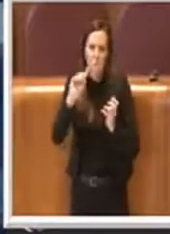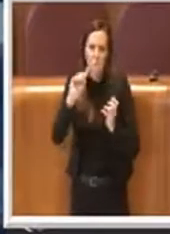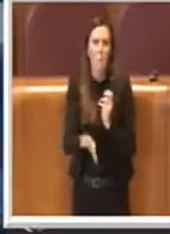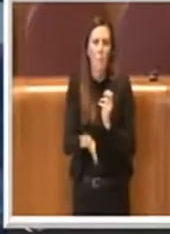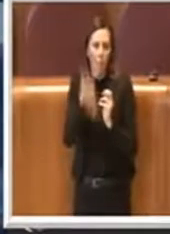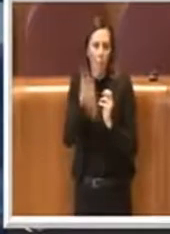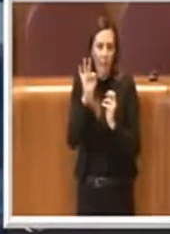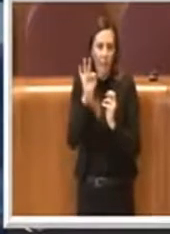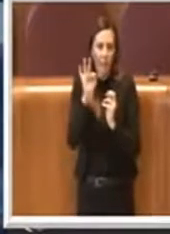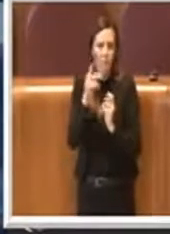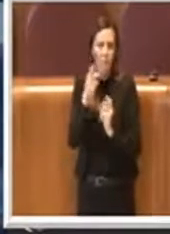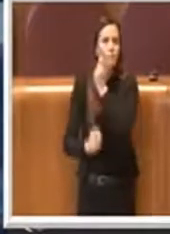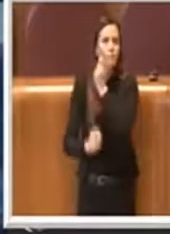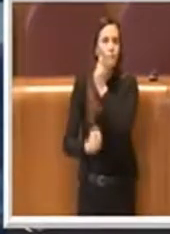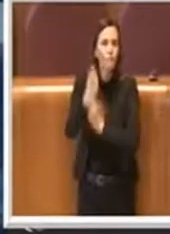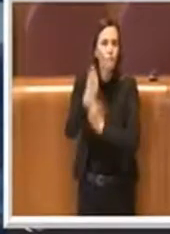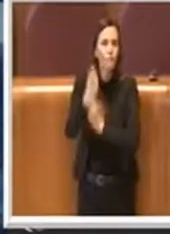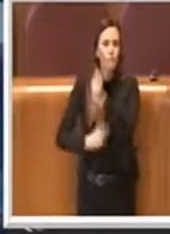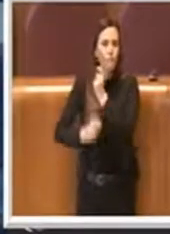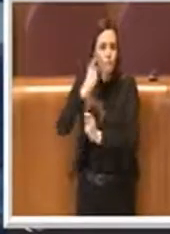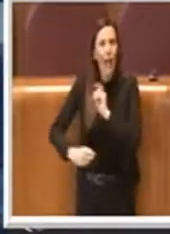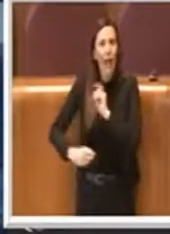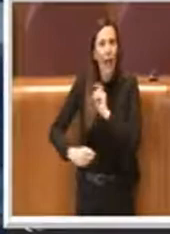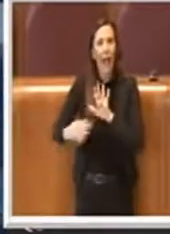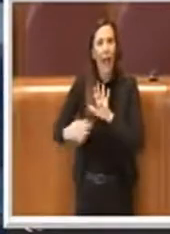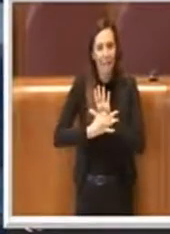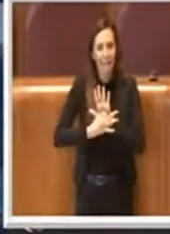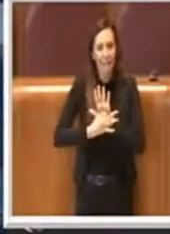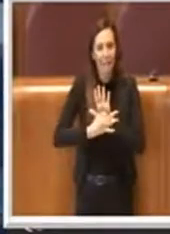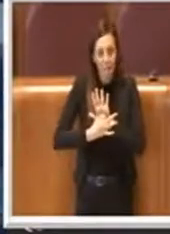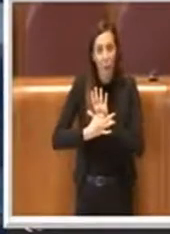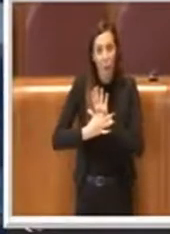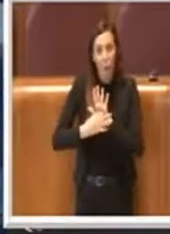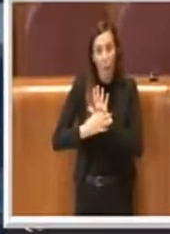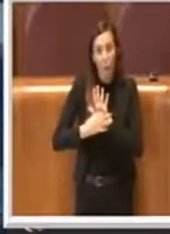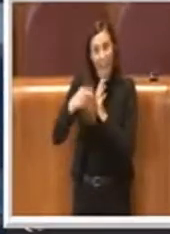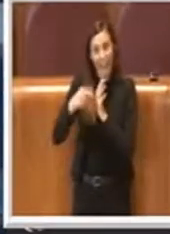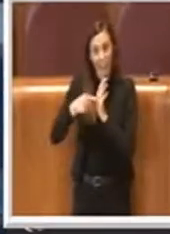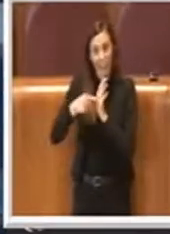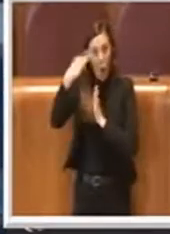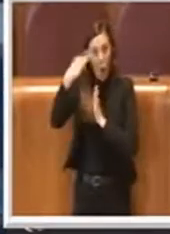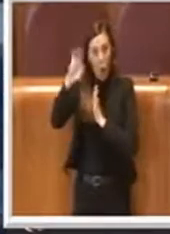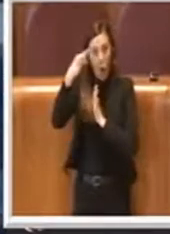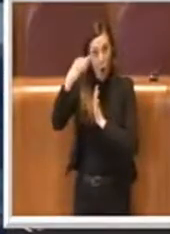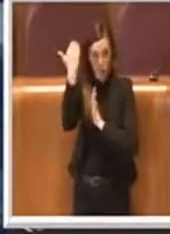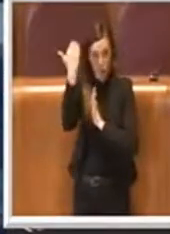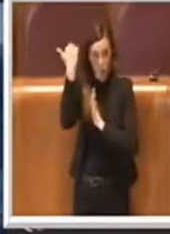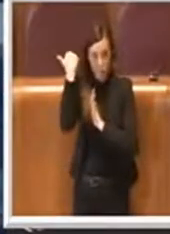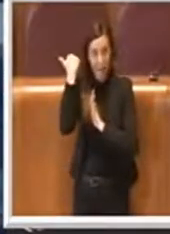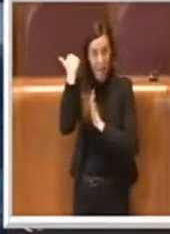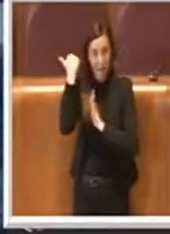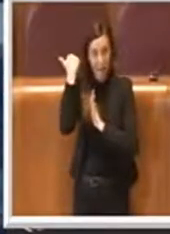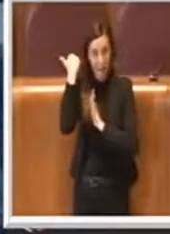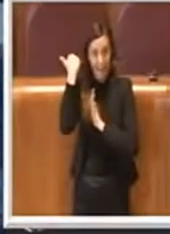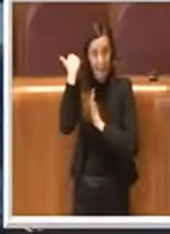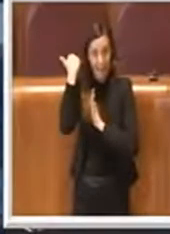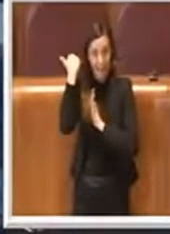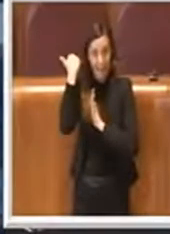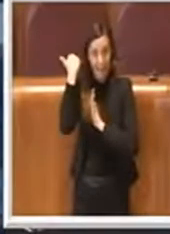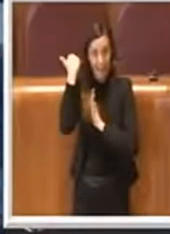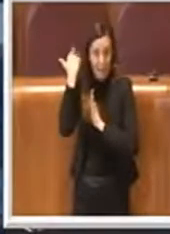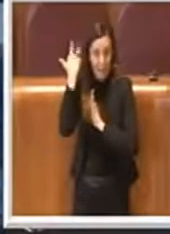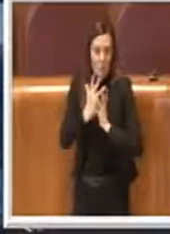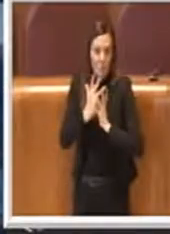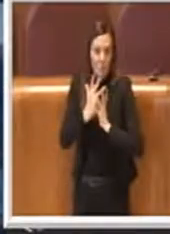diciamo tornare alla l'articolo della delibera originale che evidentemente hanno incontrato anche la maggior